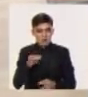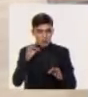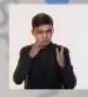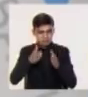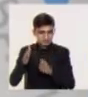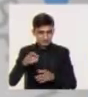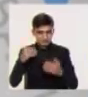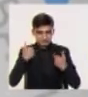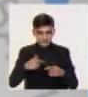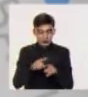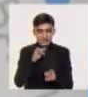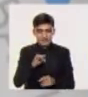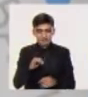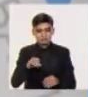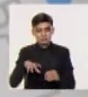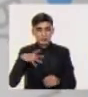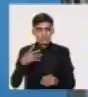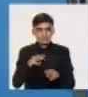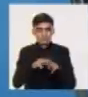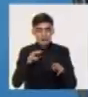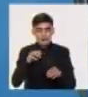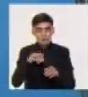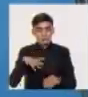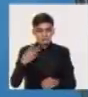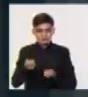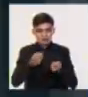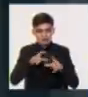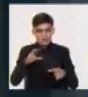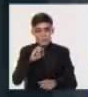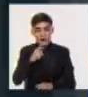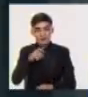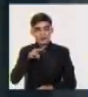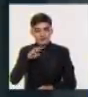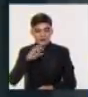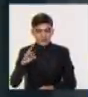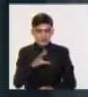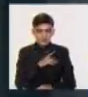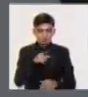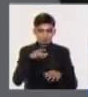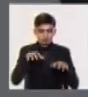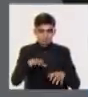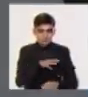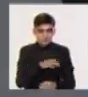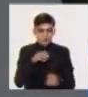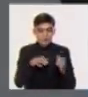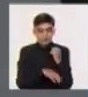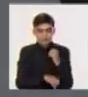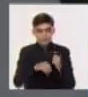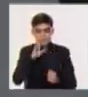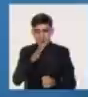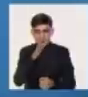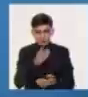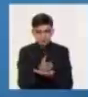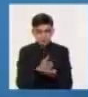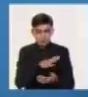что экс-заместитель председателя правления ликвидированного Тенгри-банка Бахтияр Ильясов занимал эту должность последние 5 лет, до